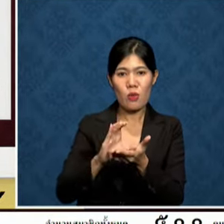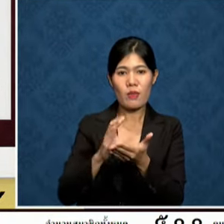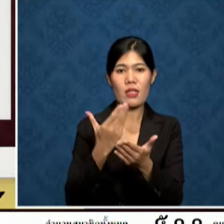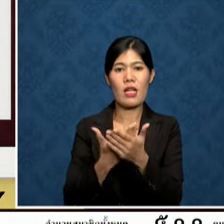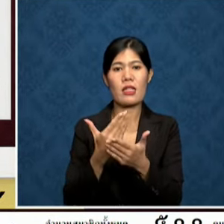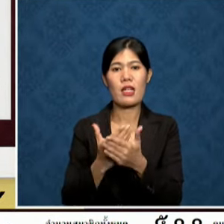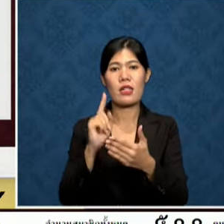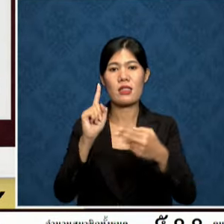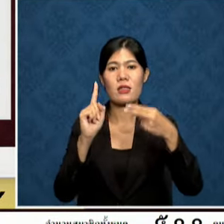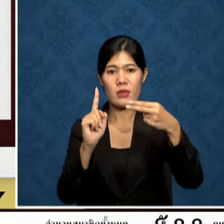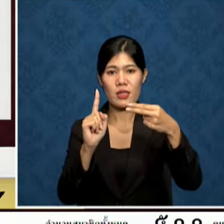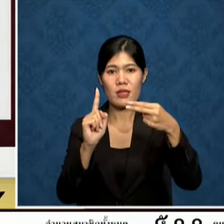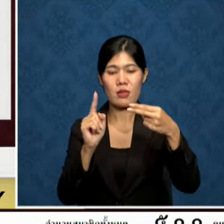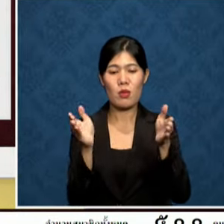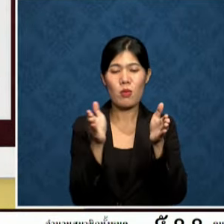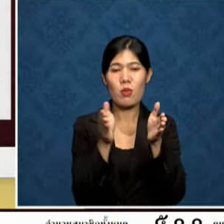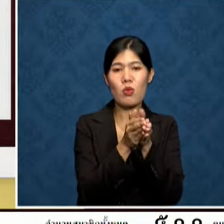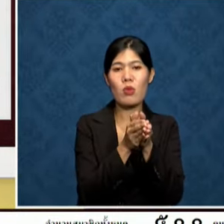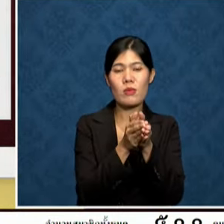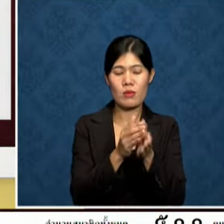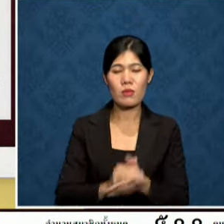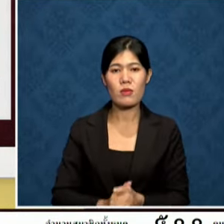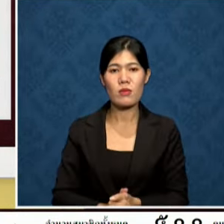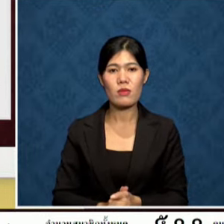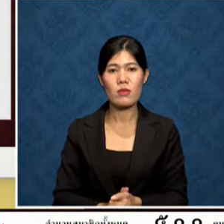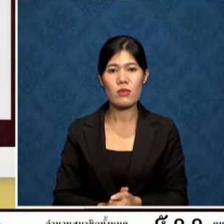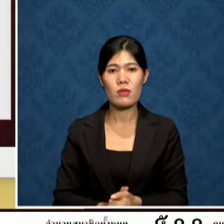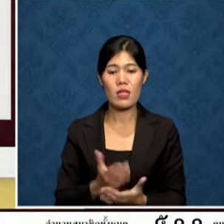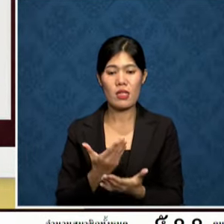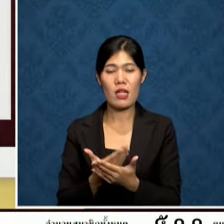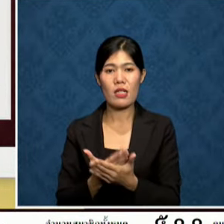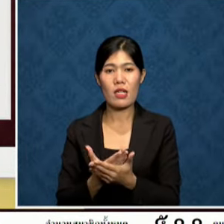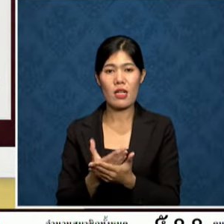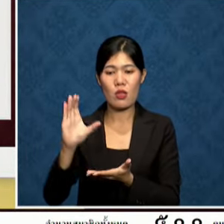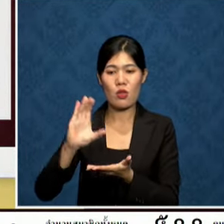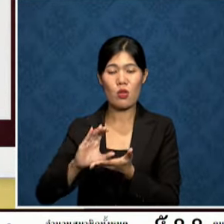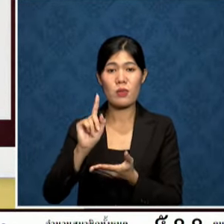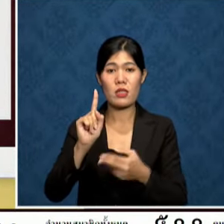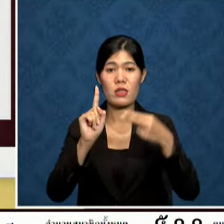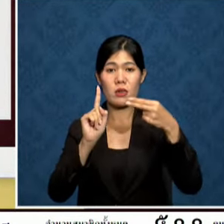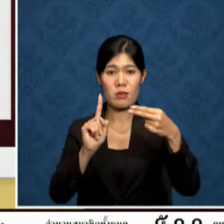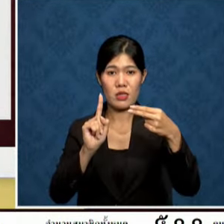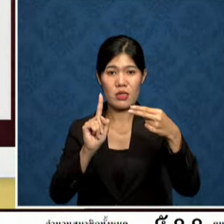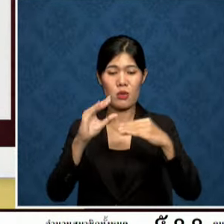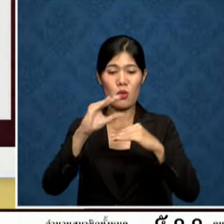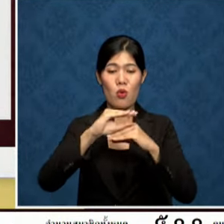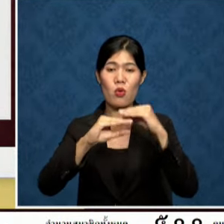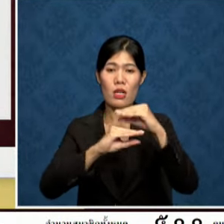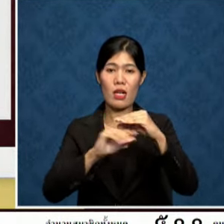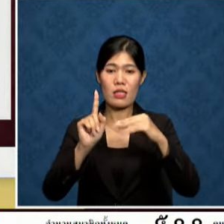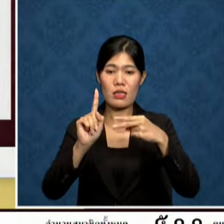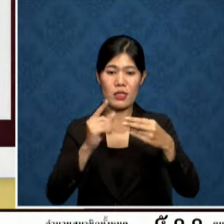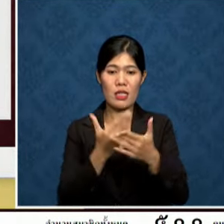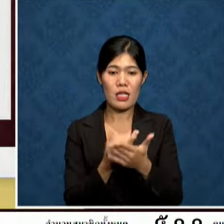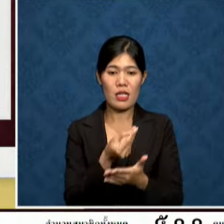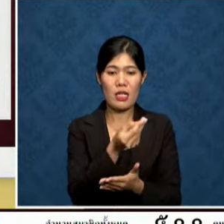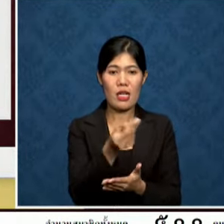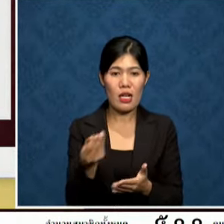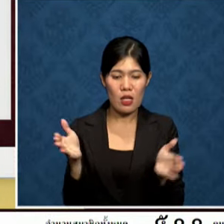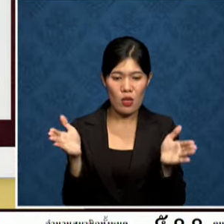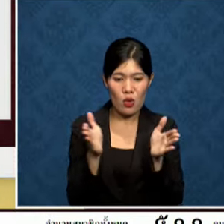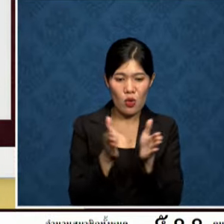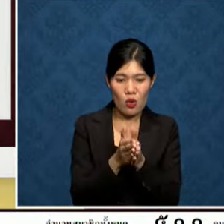ประธานนะคะเอ่อมีการตีความค่ะว่างบประมาณที่จะใช้สำหรับโครงการ Digital walletหรือที่อยู่ในงบกลางรายจ่ายค่าใช้จ่ายในการ